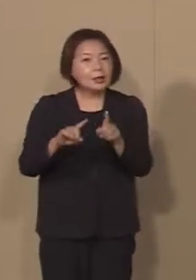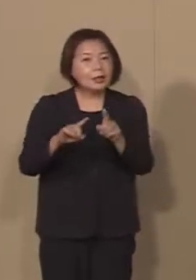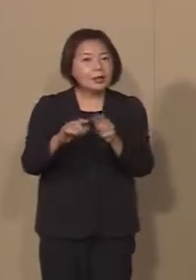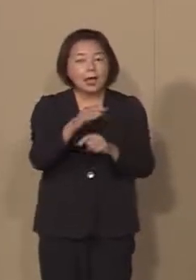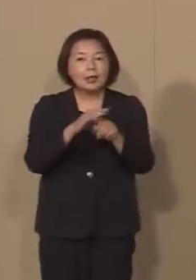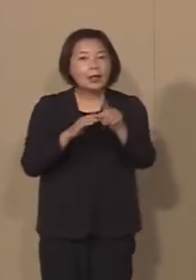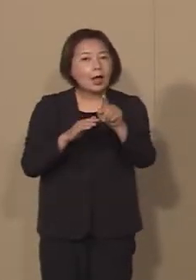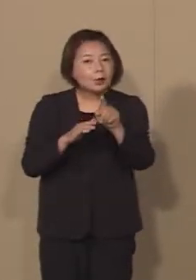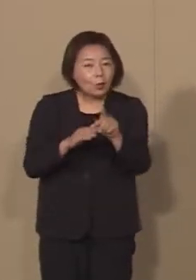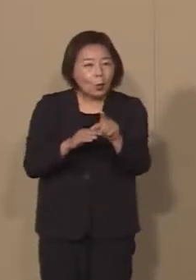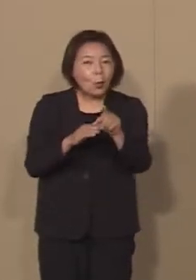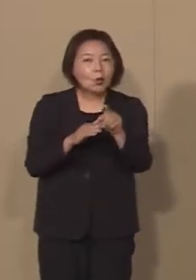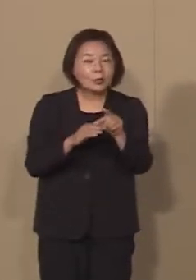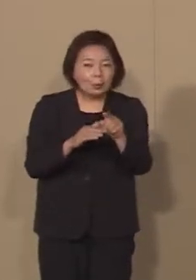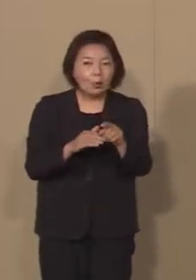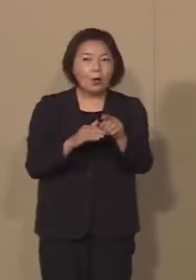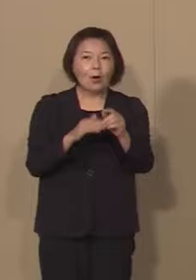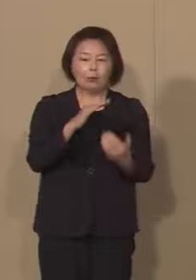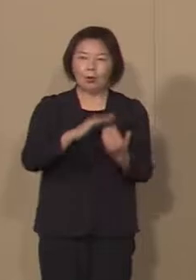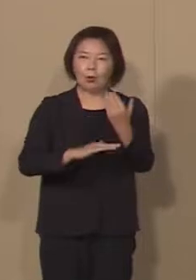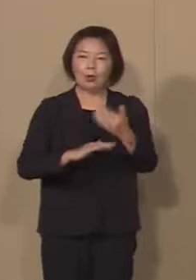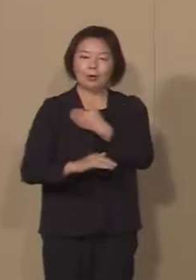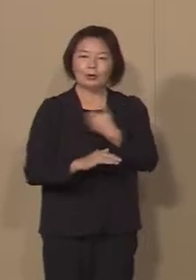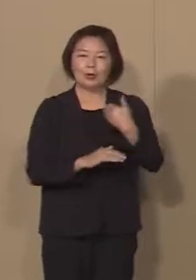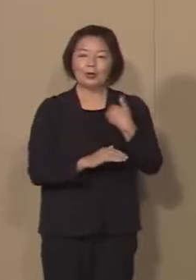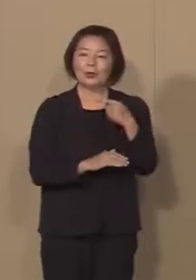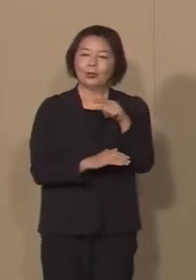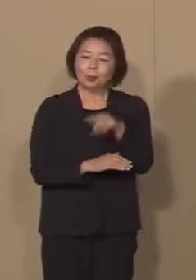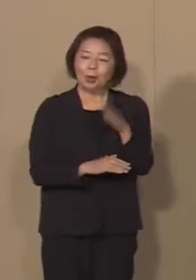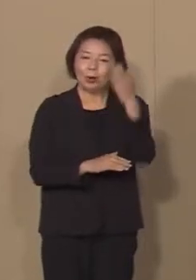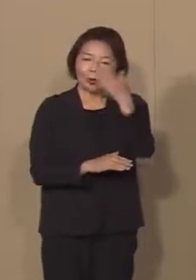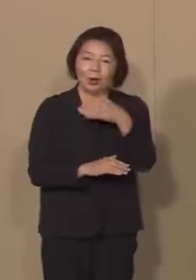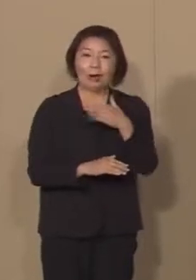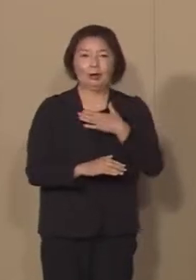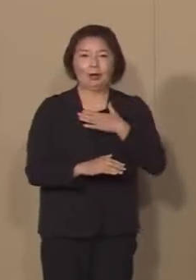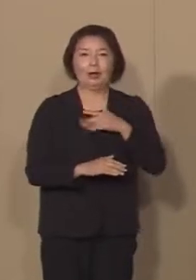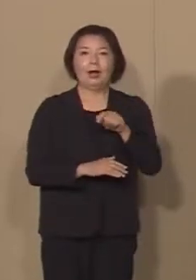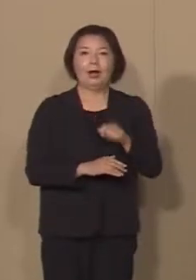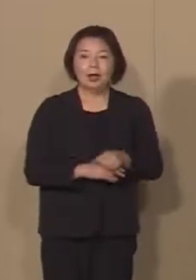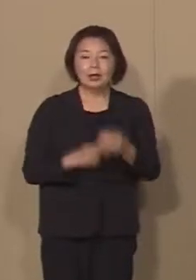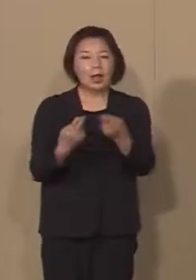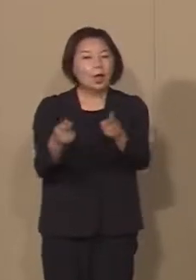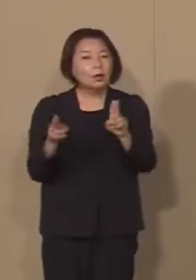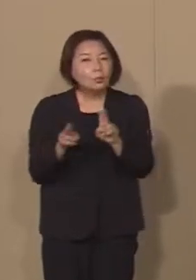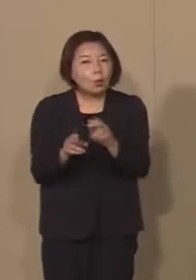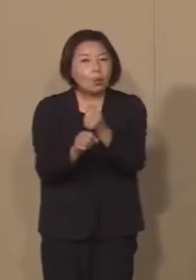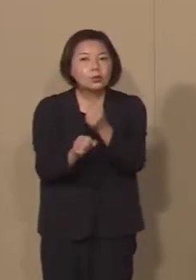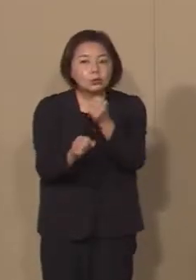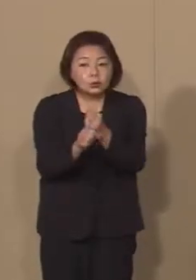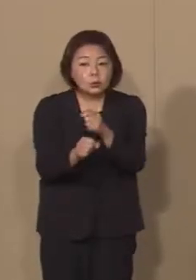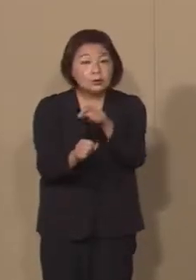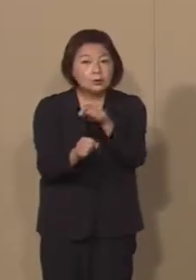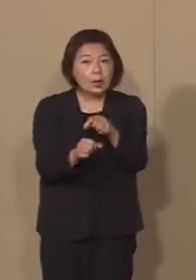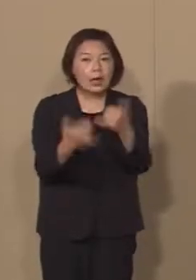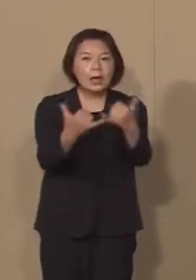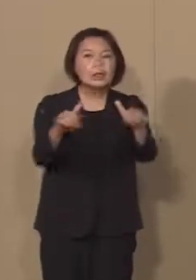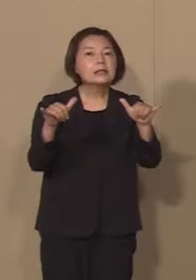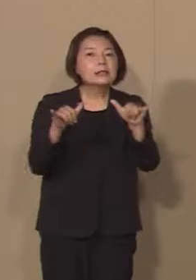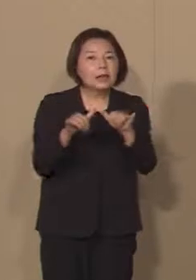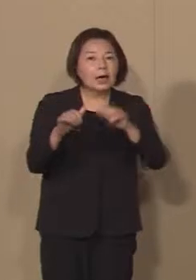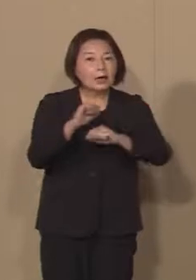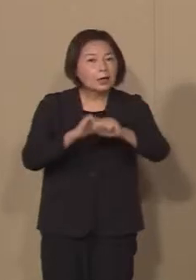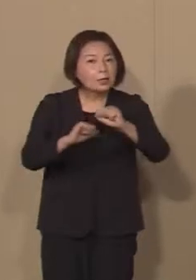する歌拉致するようにちゃんとそうやって作ってたとえまぁそうやって政党をつくって社会竜飛をな所